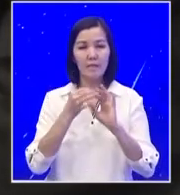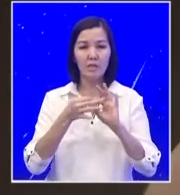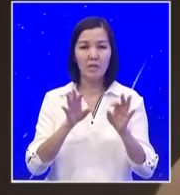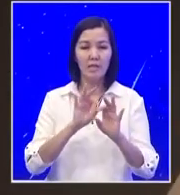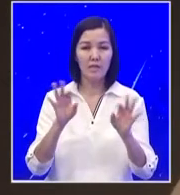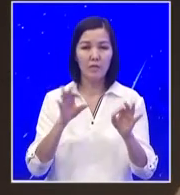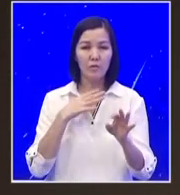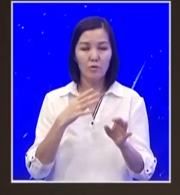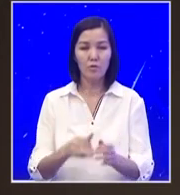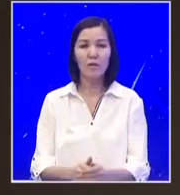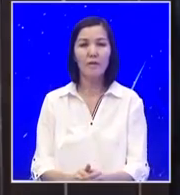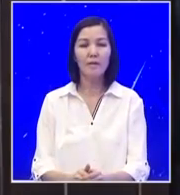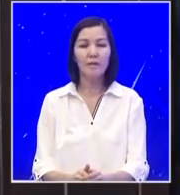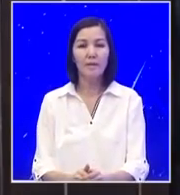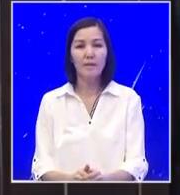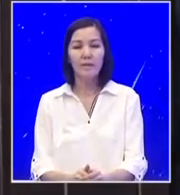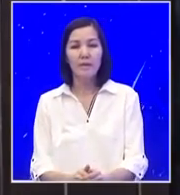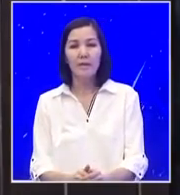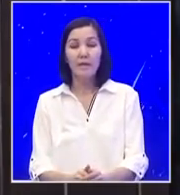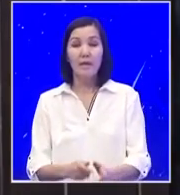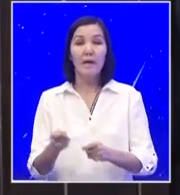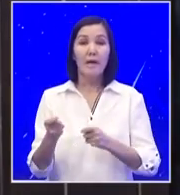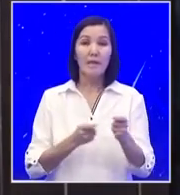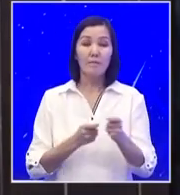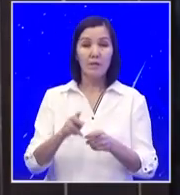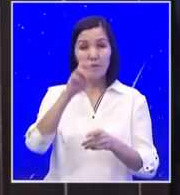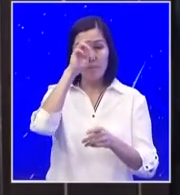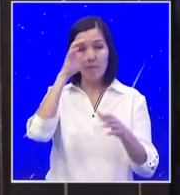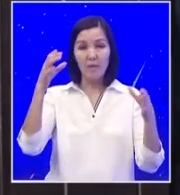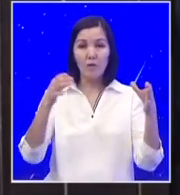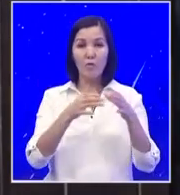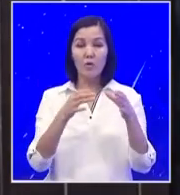егжей-тегжейлі түсіндірді. Әкімшіліктер немесе мемлекеттік органдар